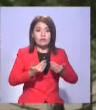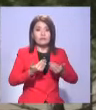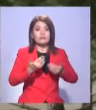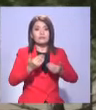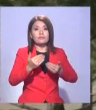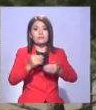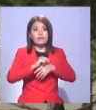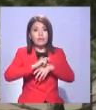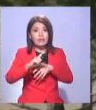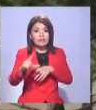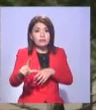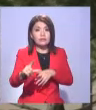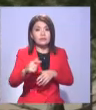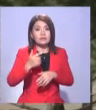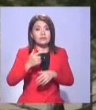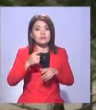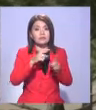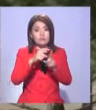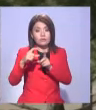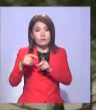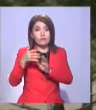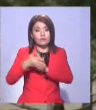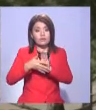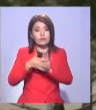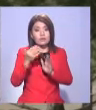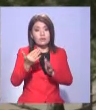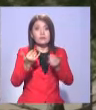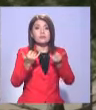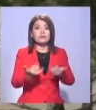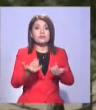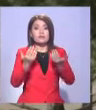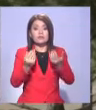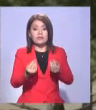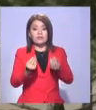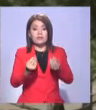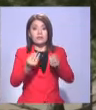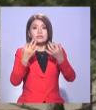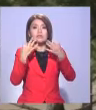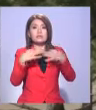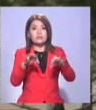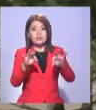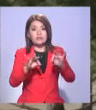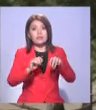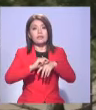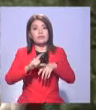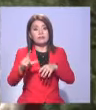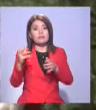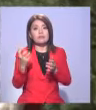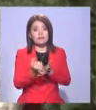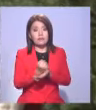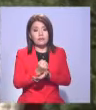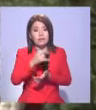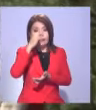деп бастауының өзі біздің жаңағы дәл қазіргі егемендігін бастауын ашып берді.